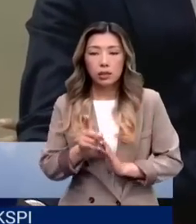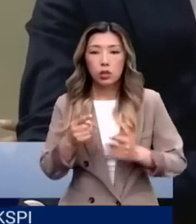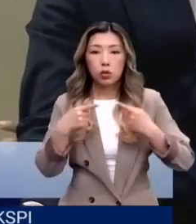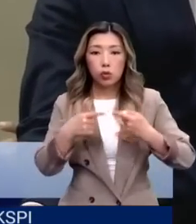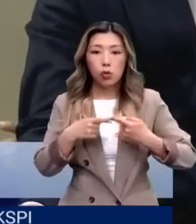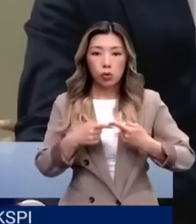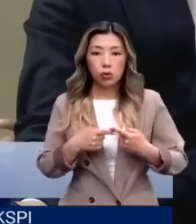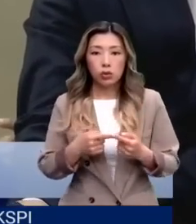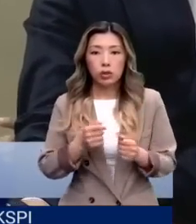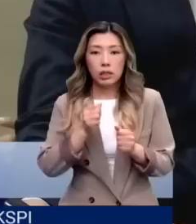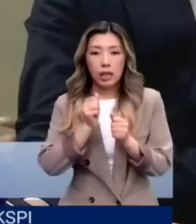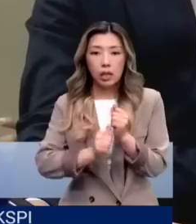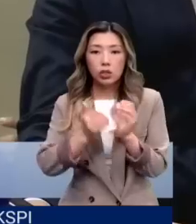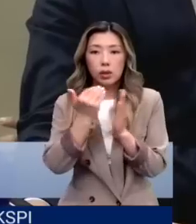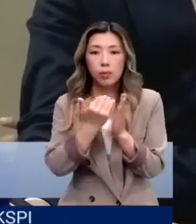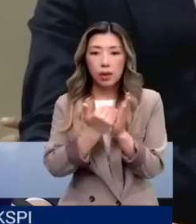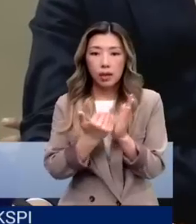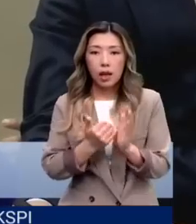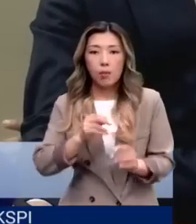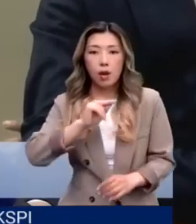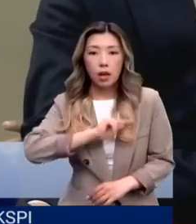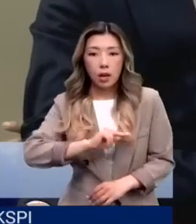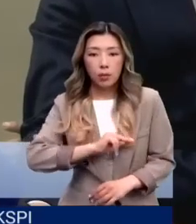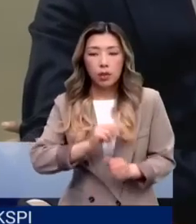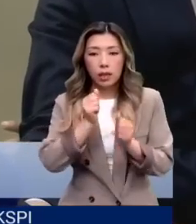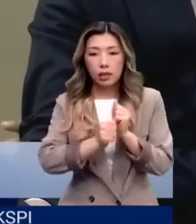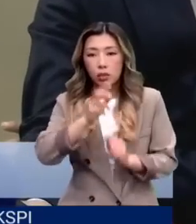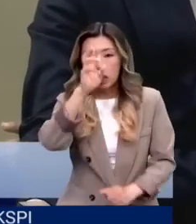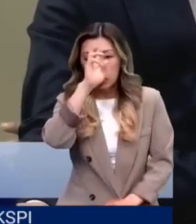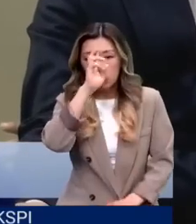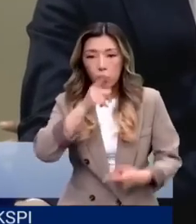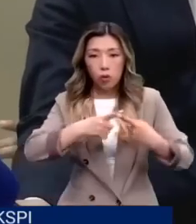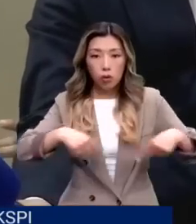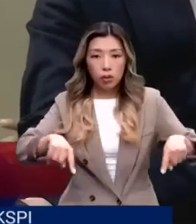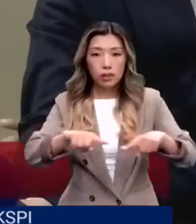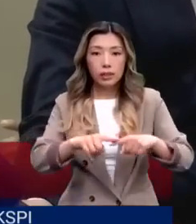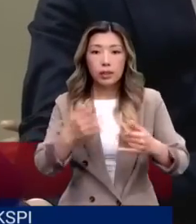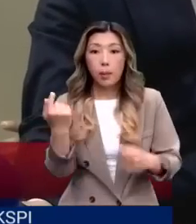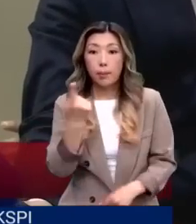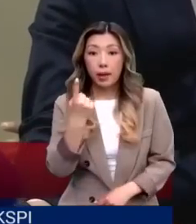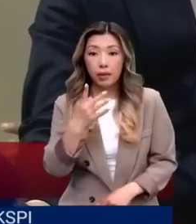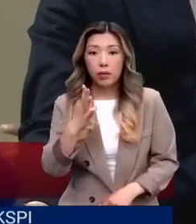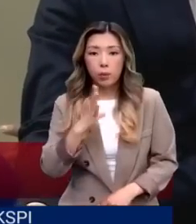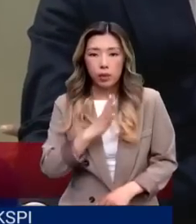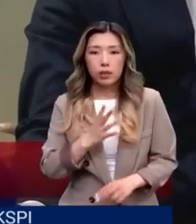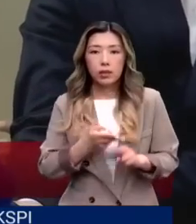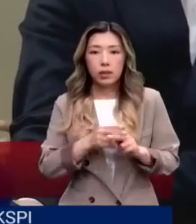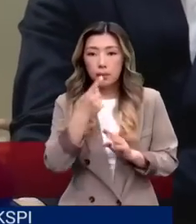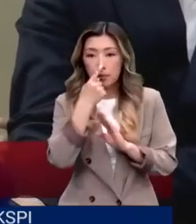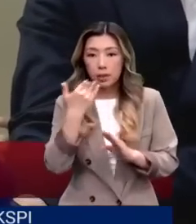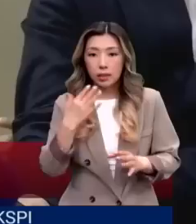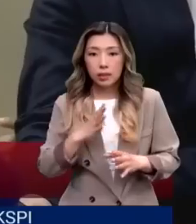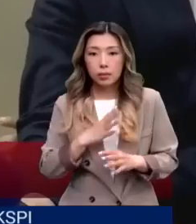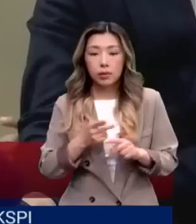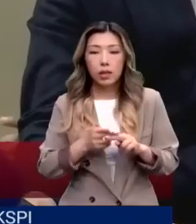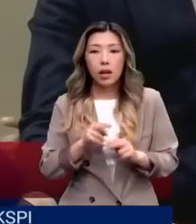самой программы отдельно государственными органами. Первый такой, буквально недавно состоялся, вот, фонд